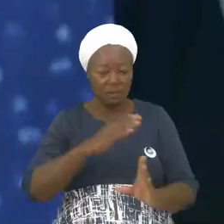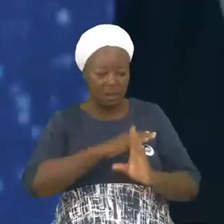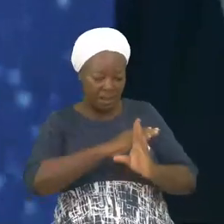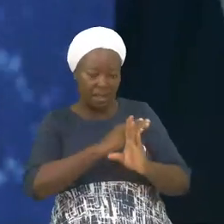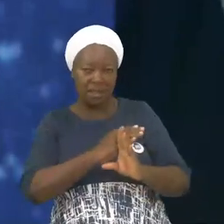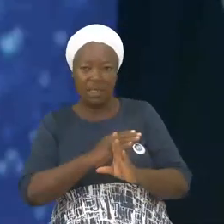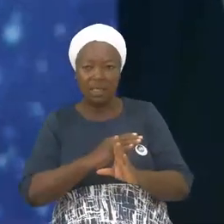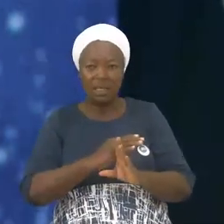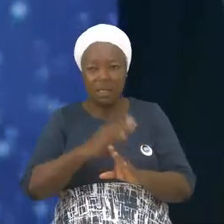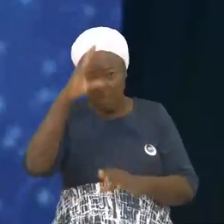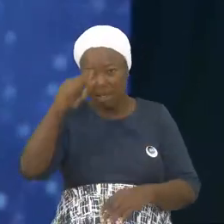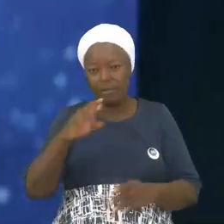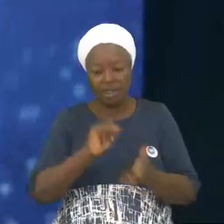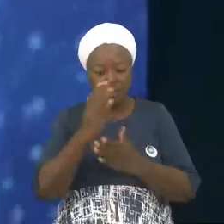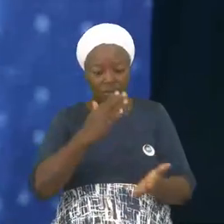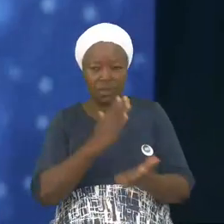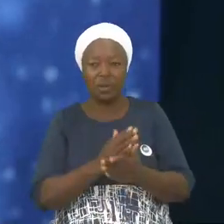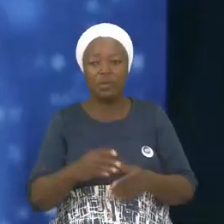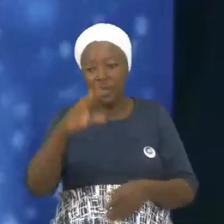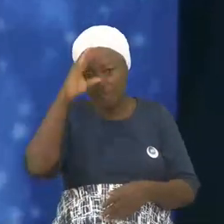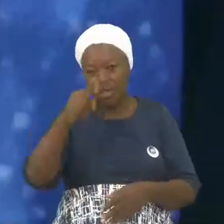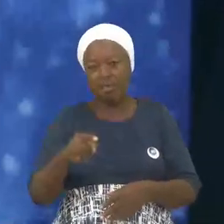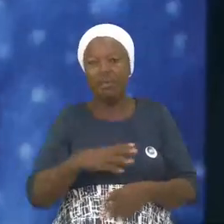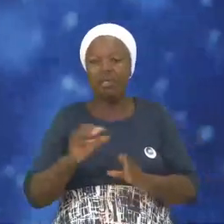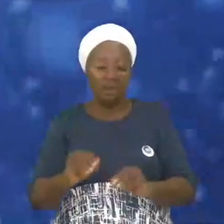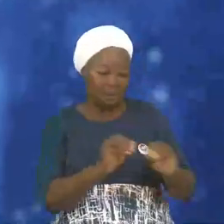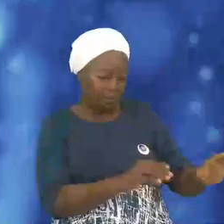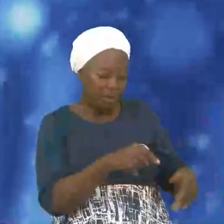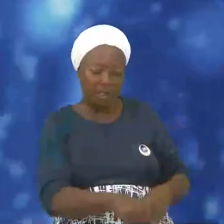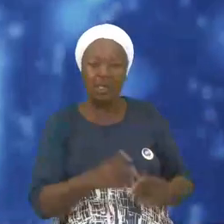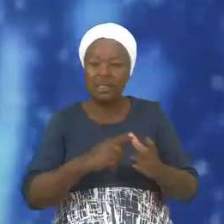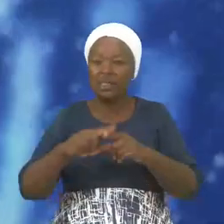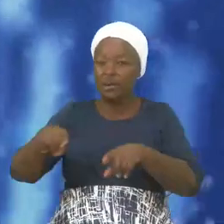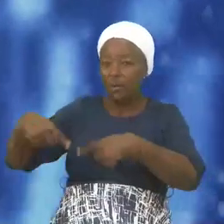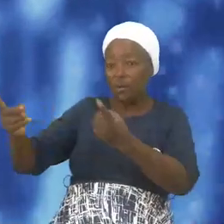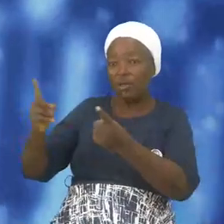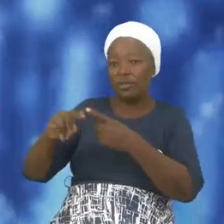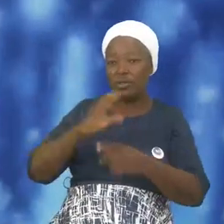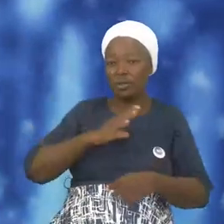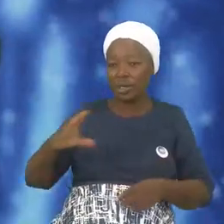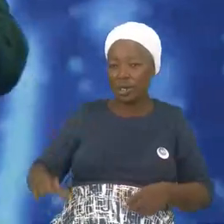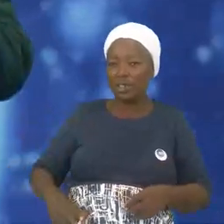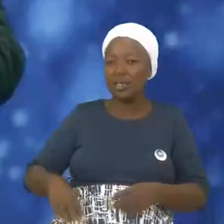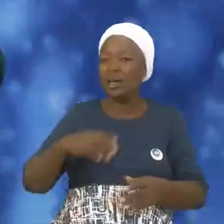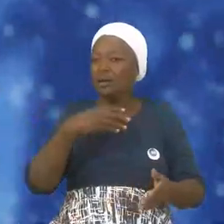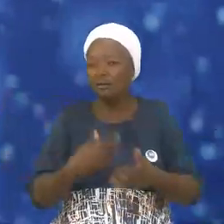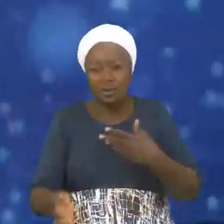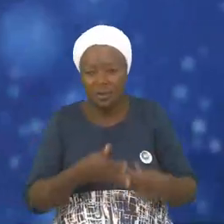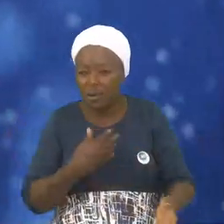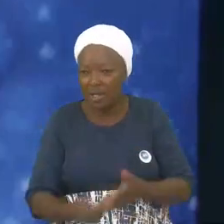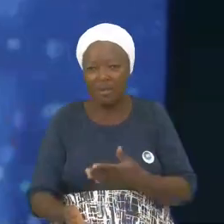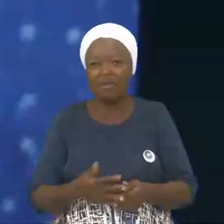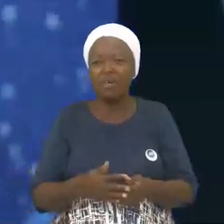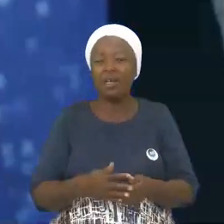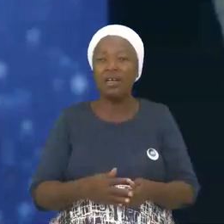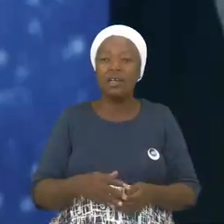Il a ôté le vêtement qui va l'empêcher, qui va l'arrêter. Il a laissé tomber et il